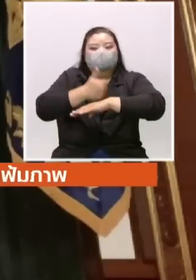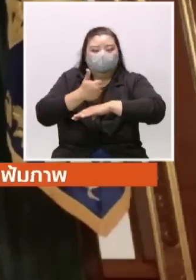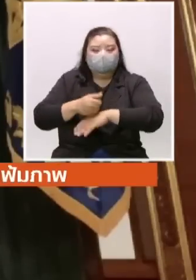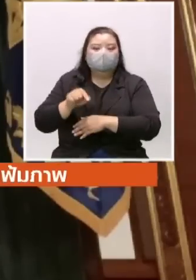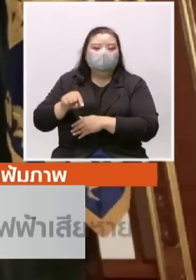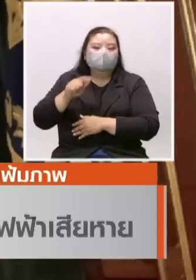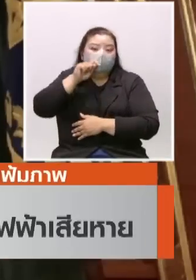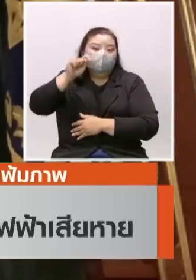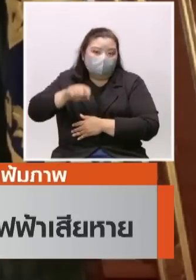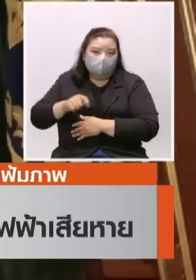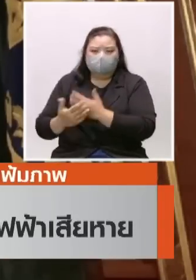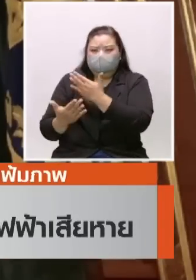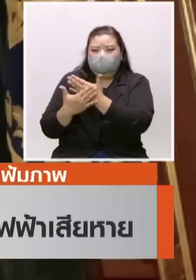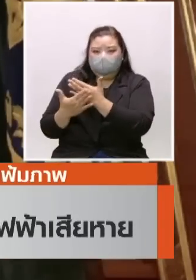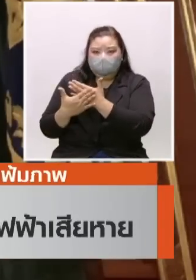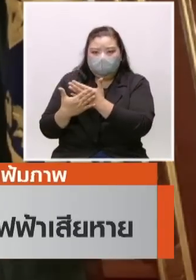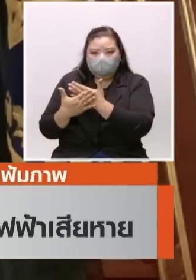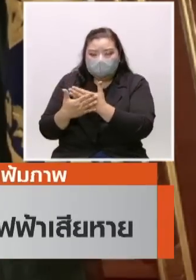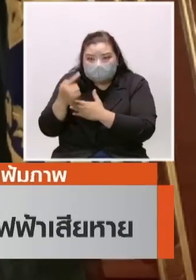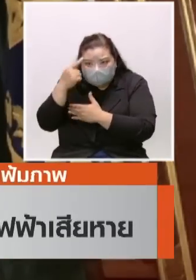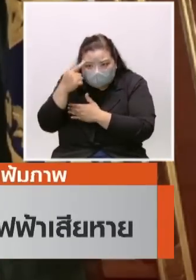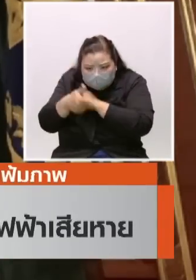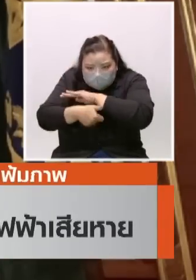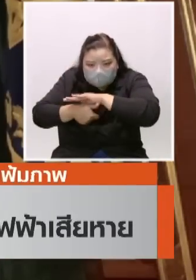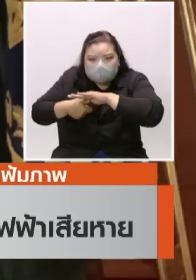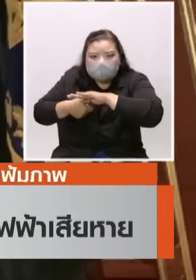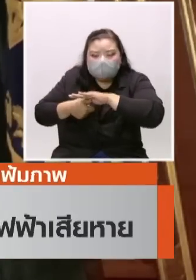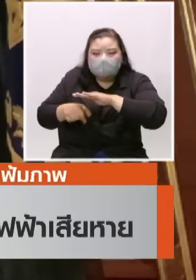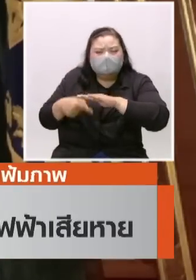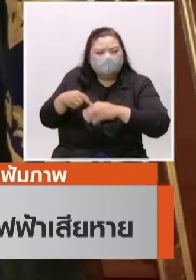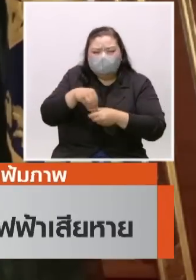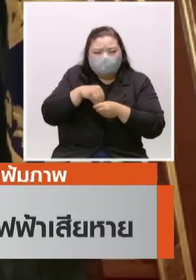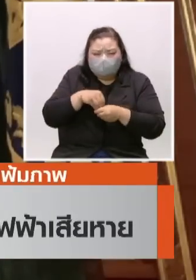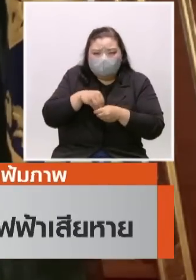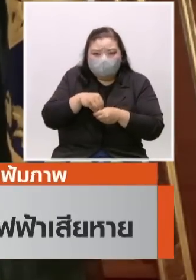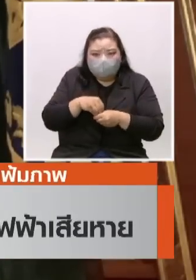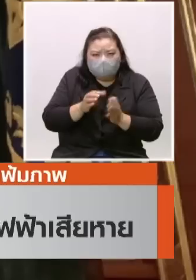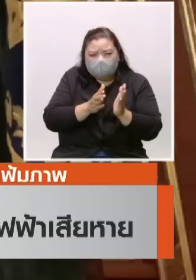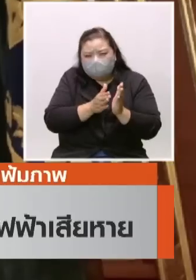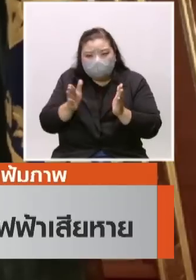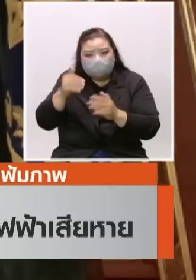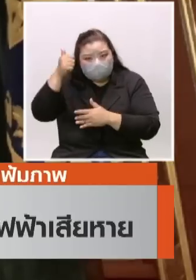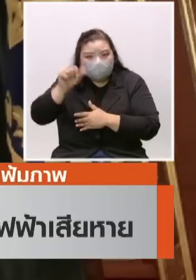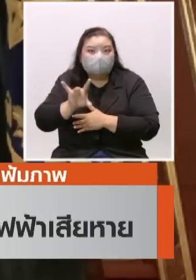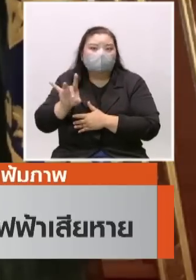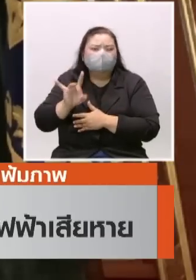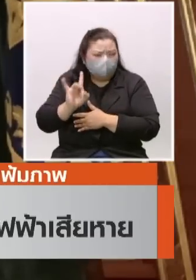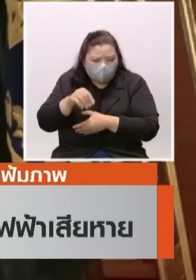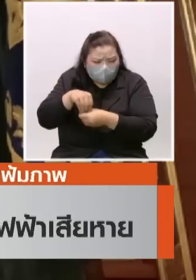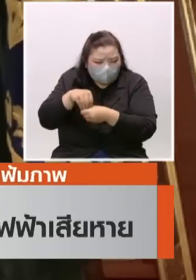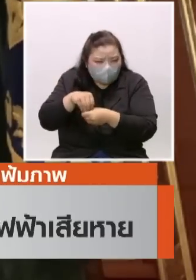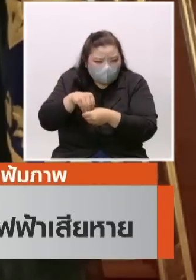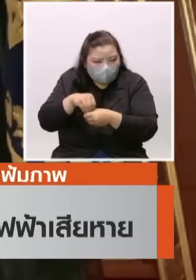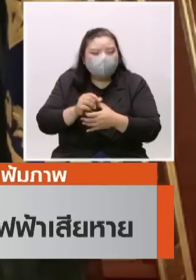องยุเครียนเตือนประชาชนว่าให้อยู่แต่ใที่ลกภัย และจะยังคงเป็อย่นี้ต่อไปไมจะผ่านไปเกืบร้อยวนแล้วที่เกิวิกริตนี้ค่